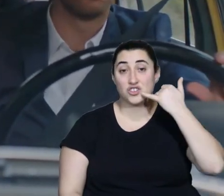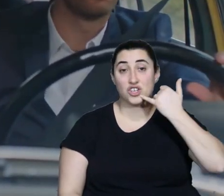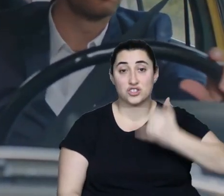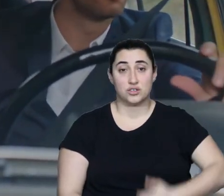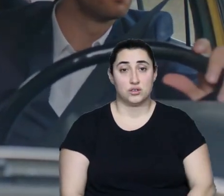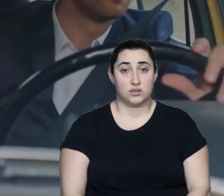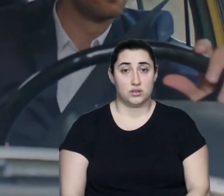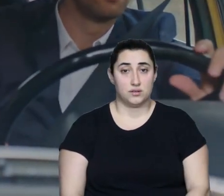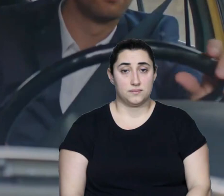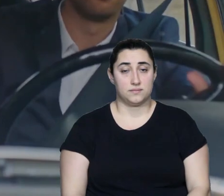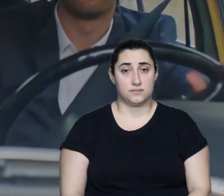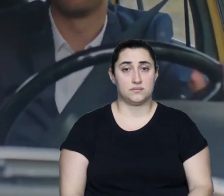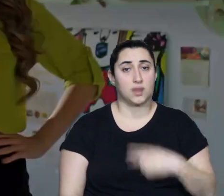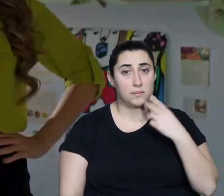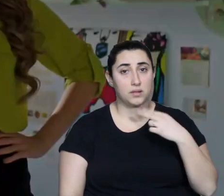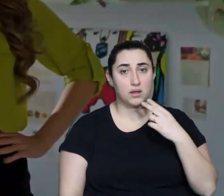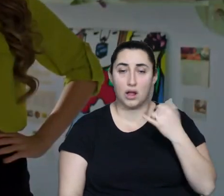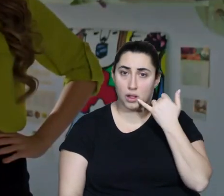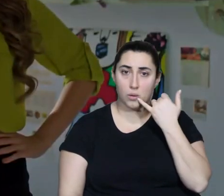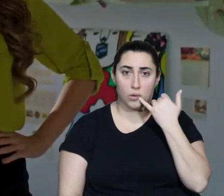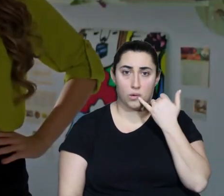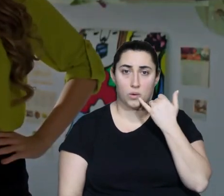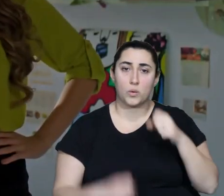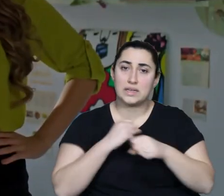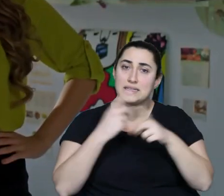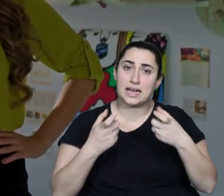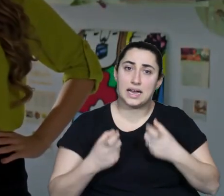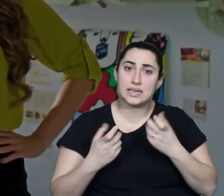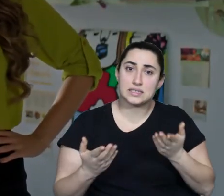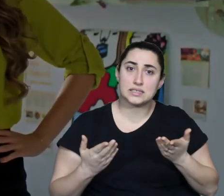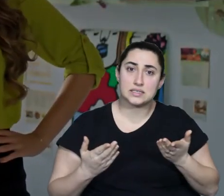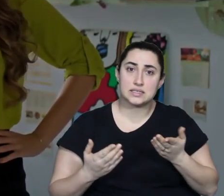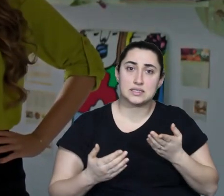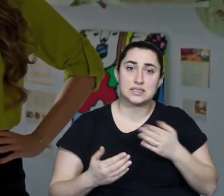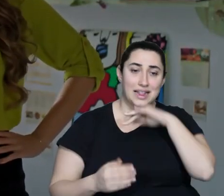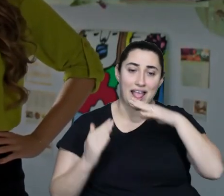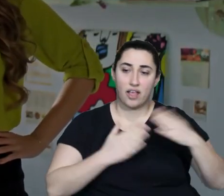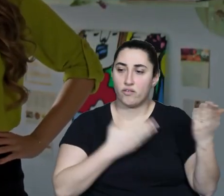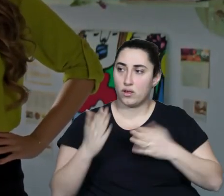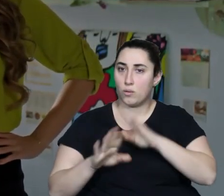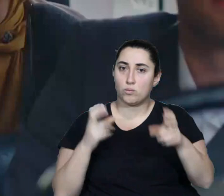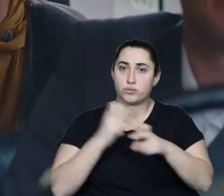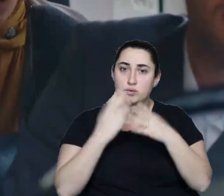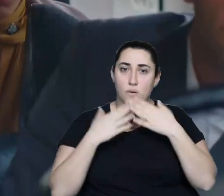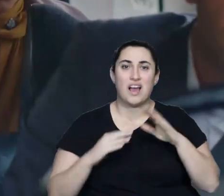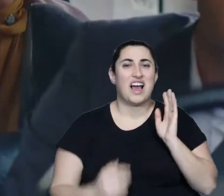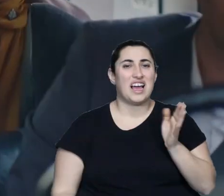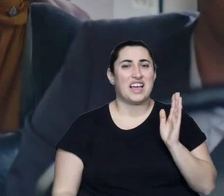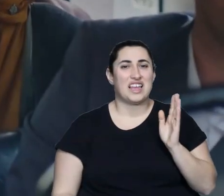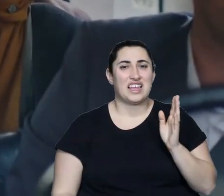hadi. Abla. Alo. Gökçe neredesiniz kızım? Dedemi eve getirdik, hiçbiriniz yoksunuz.